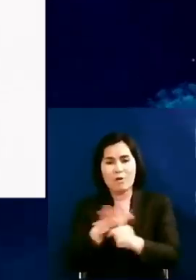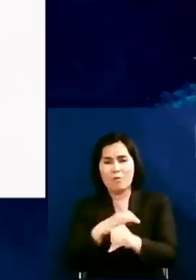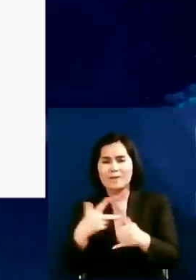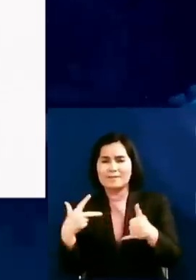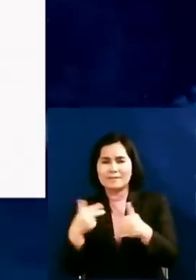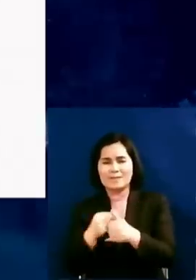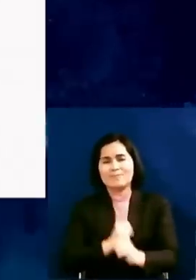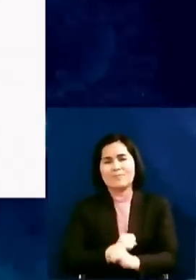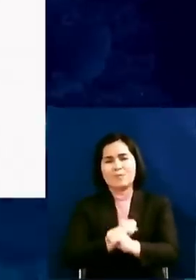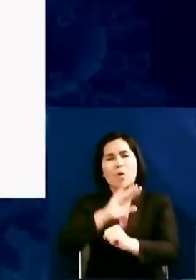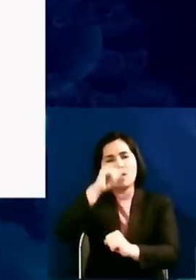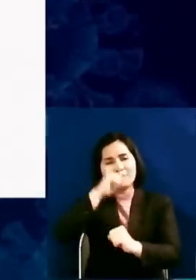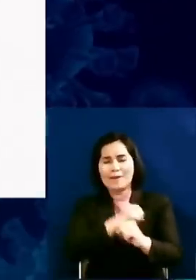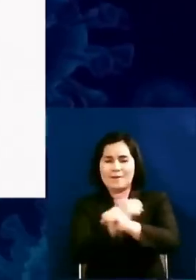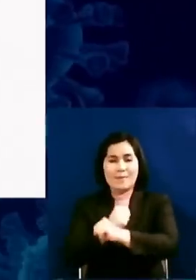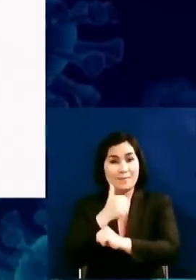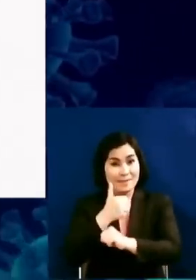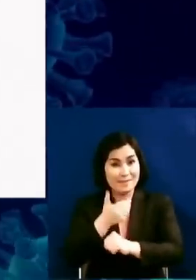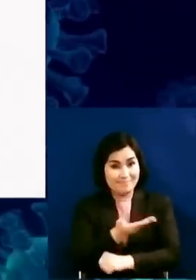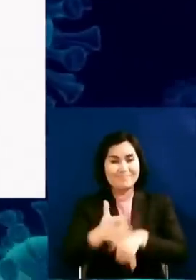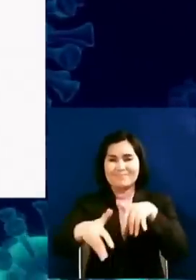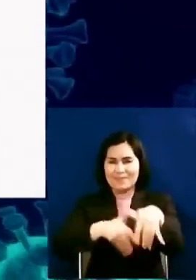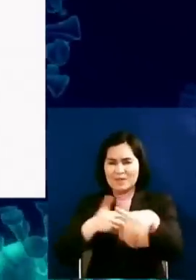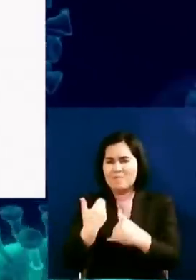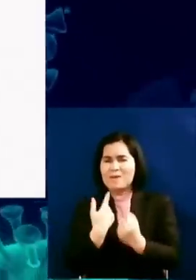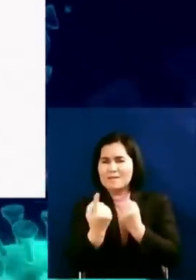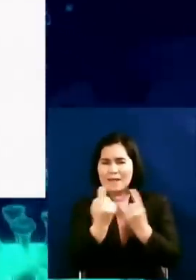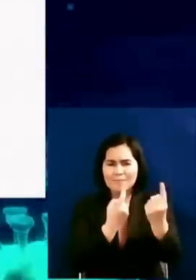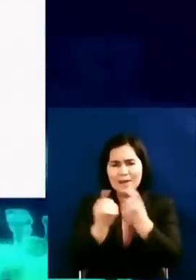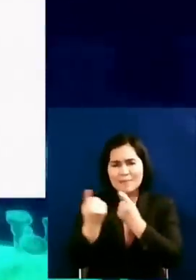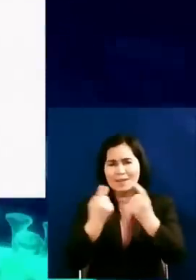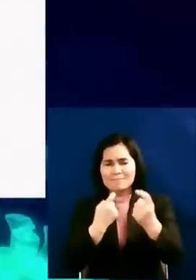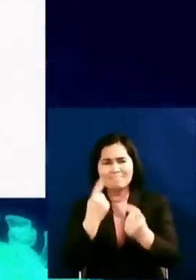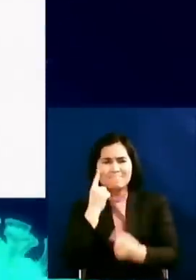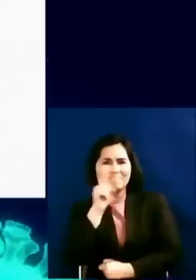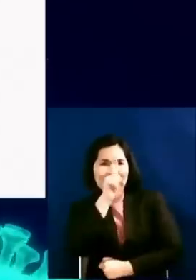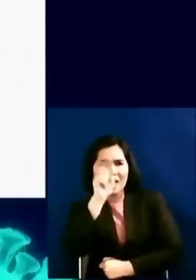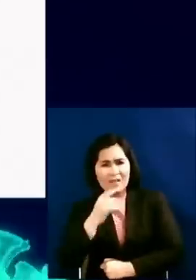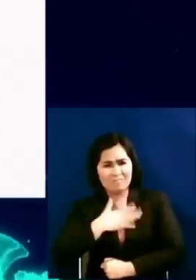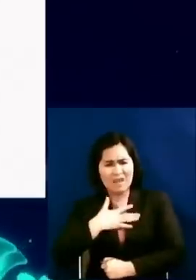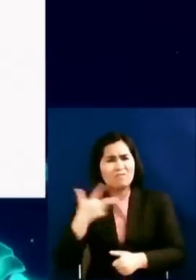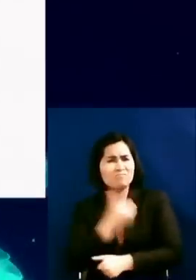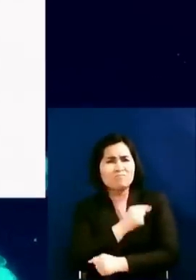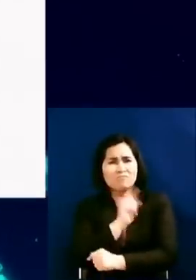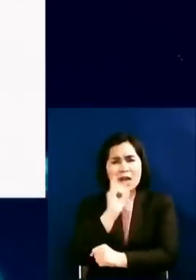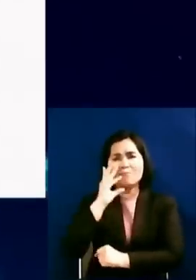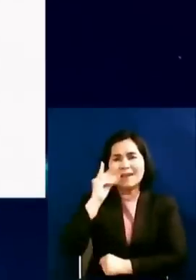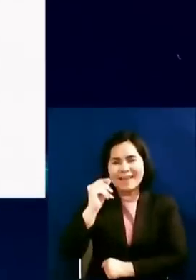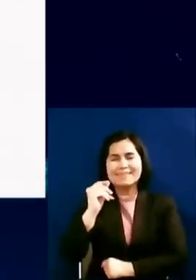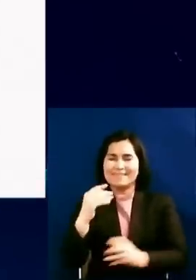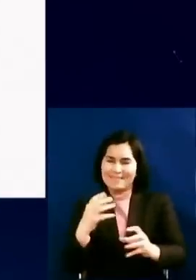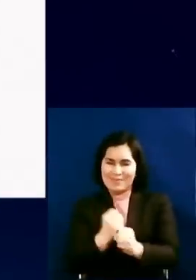อดภัยและผมเชื่อว่าขณะนี้พี่น้องประชาชนก็สอบถามกันมาเยอะนะครับว่าแล้วจะได้รับวัคซีนเมื่อไหร่อย่างไรก็คงนำเรียนว่า